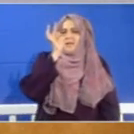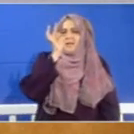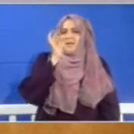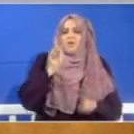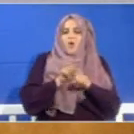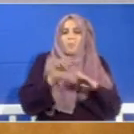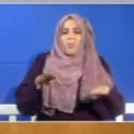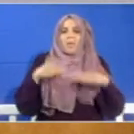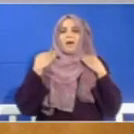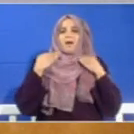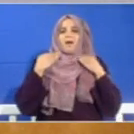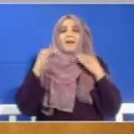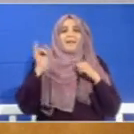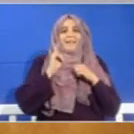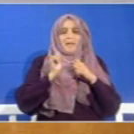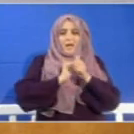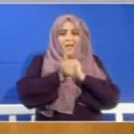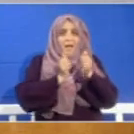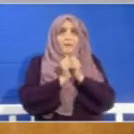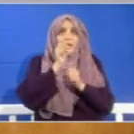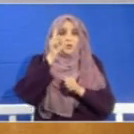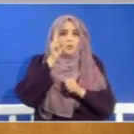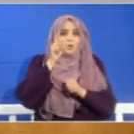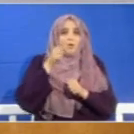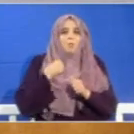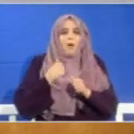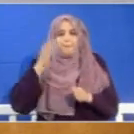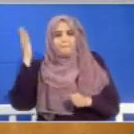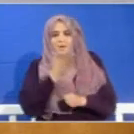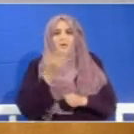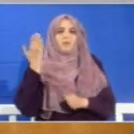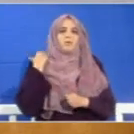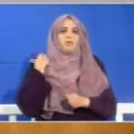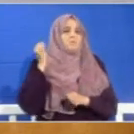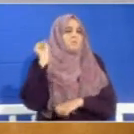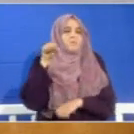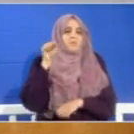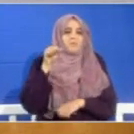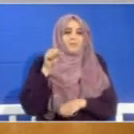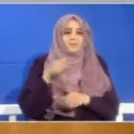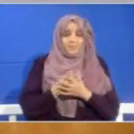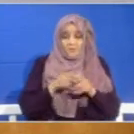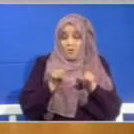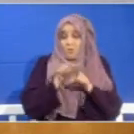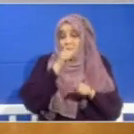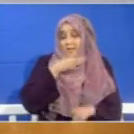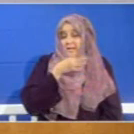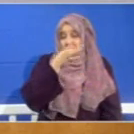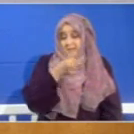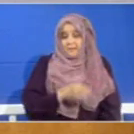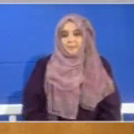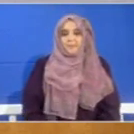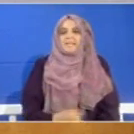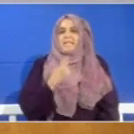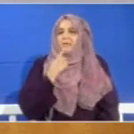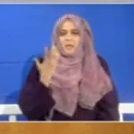إزاري، فمن نافسني فيهما قصمت ظهره ولا أبالي، أو كما قال عليه الصلاة والسلام.